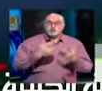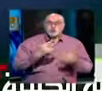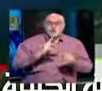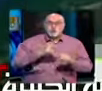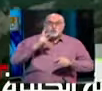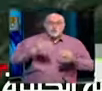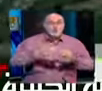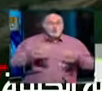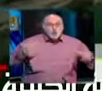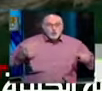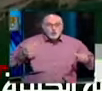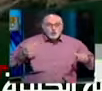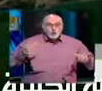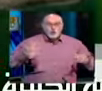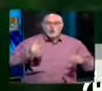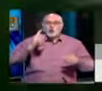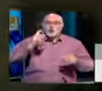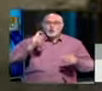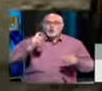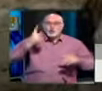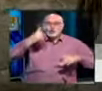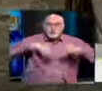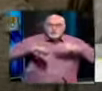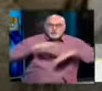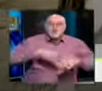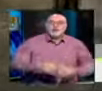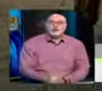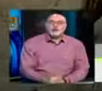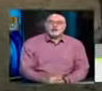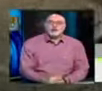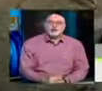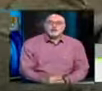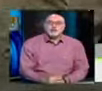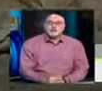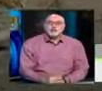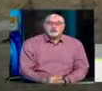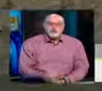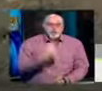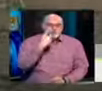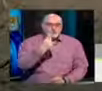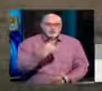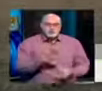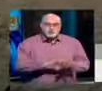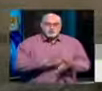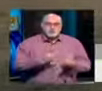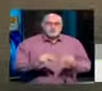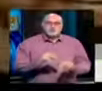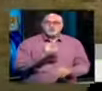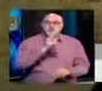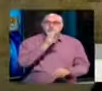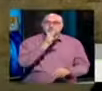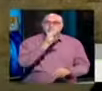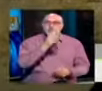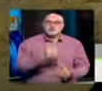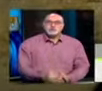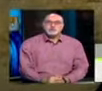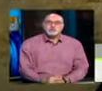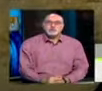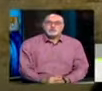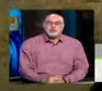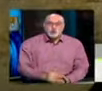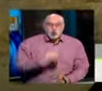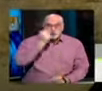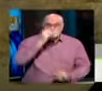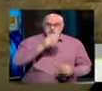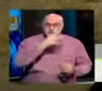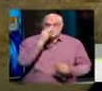نعم، هكذا روج للكذبة الكبيرة. دايماً هكذا، دايماً دايماً هكذا، دايماً احنا عايشين على التمر، عايشين على التمر. الناس ناعسة وأنا كنفكر في